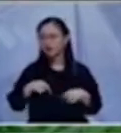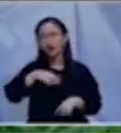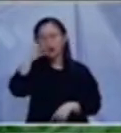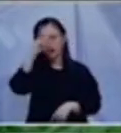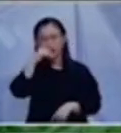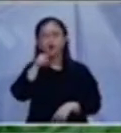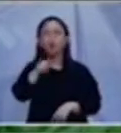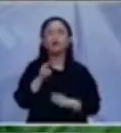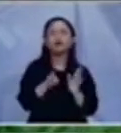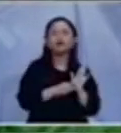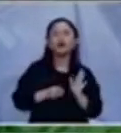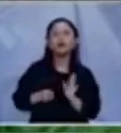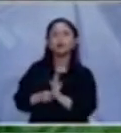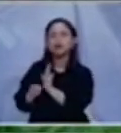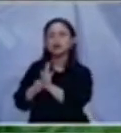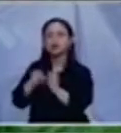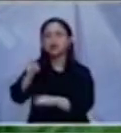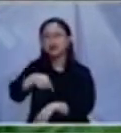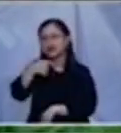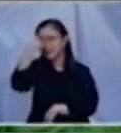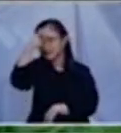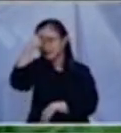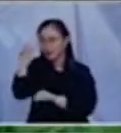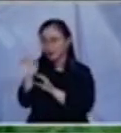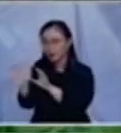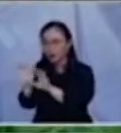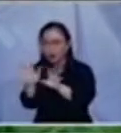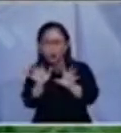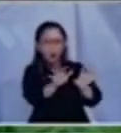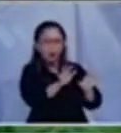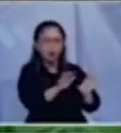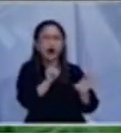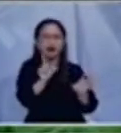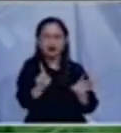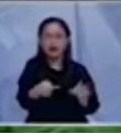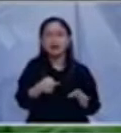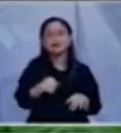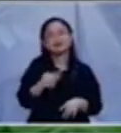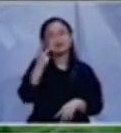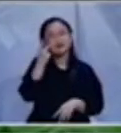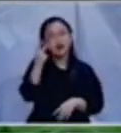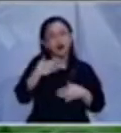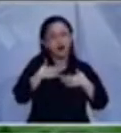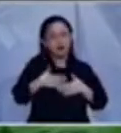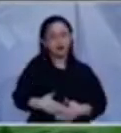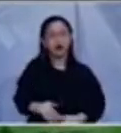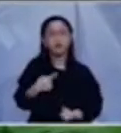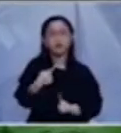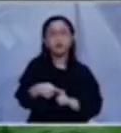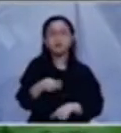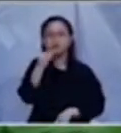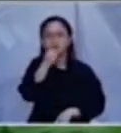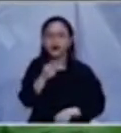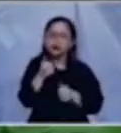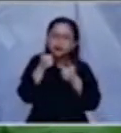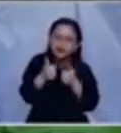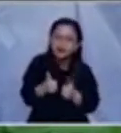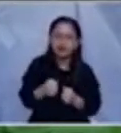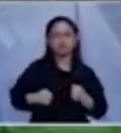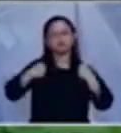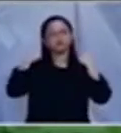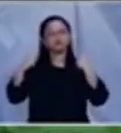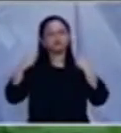wabah penyakit masih mengintai di sekitar kita. Jika selalu kesehatan Anda disertai dengan pola hidup bersih dan juga sehat, serta asupan yang